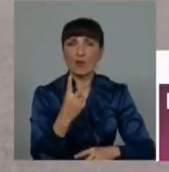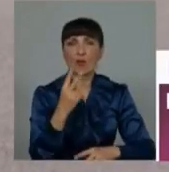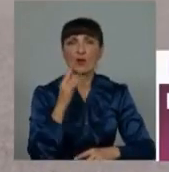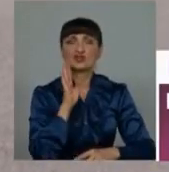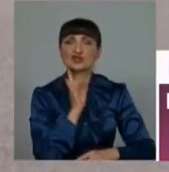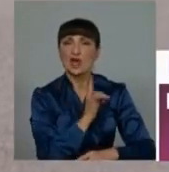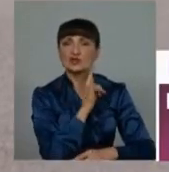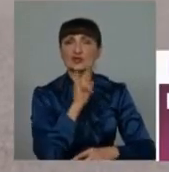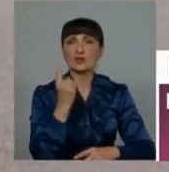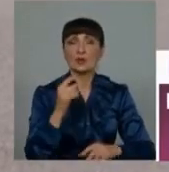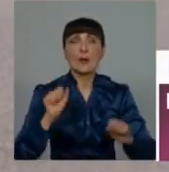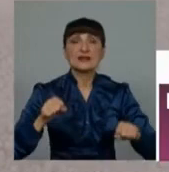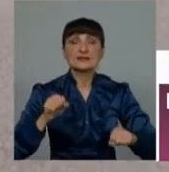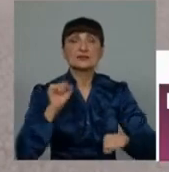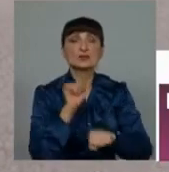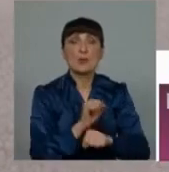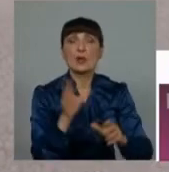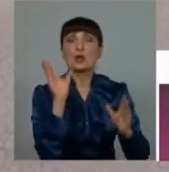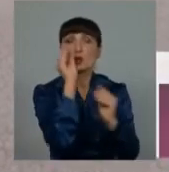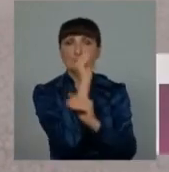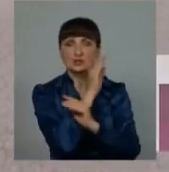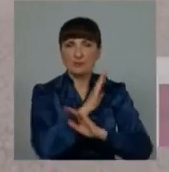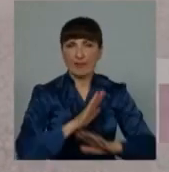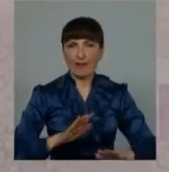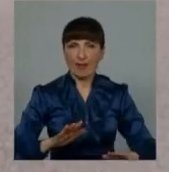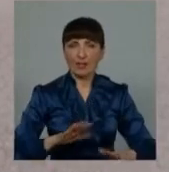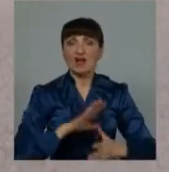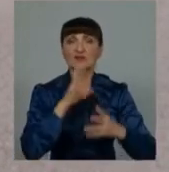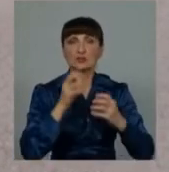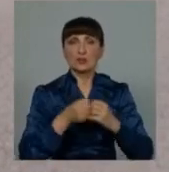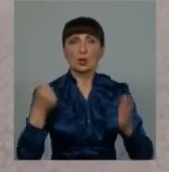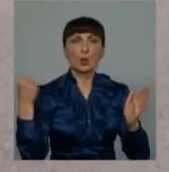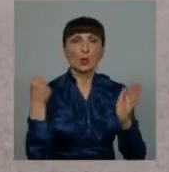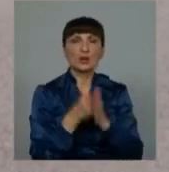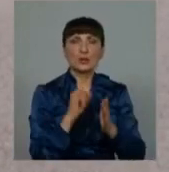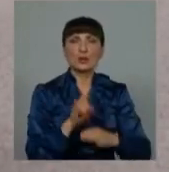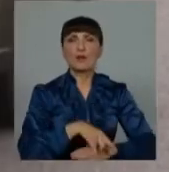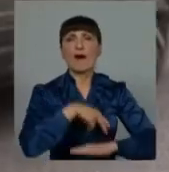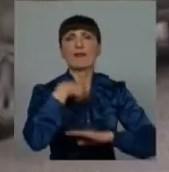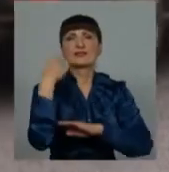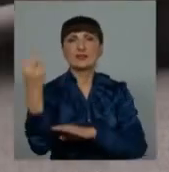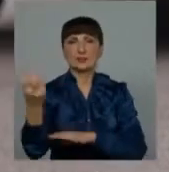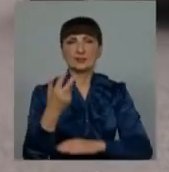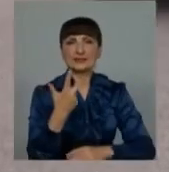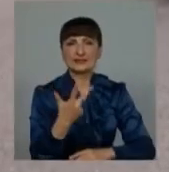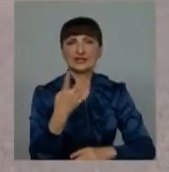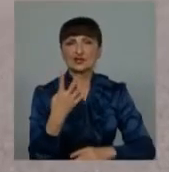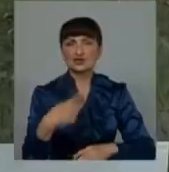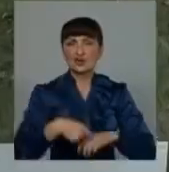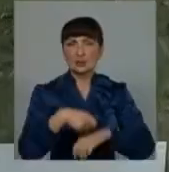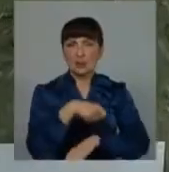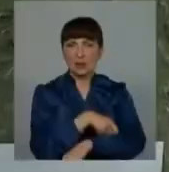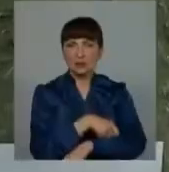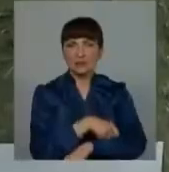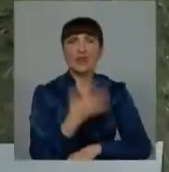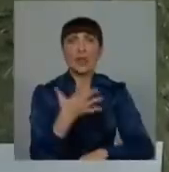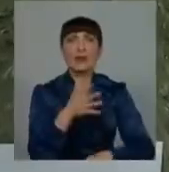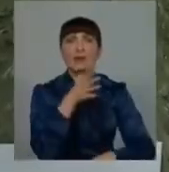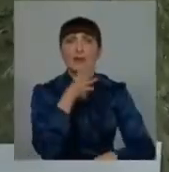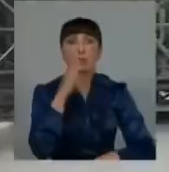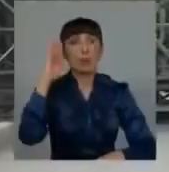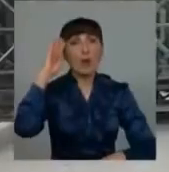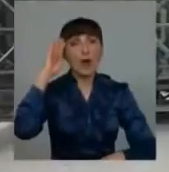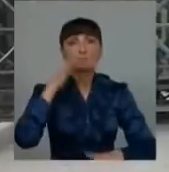Мотоциклист не успел затормозить и совершил наезд на пешеходов. В результате удара малыша откинуло примерно на 3-4 метра. 5-летнего мальчика